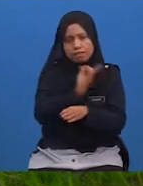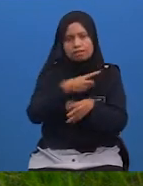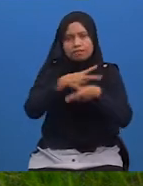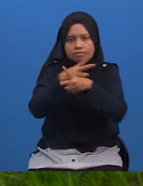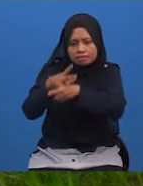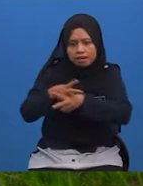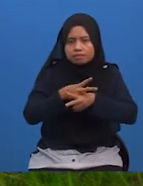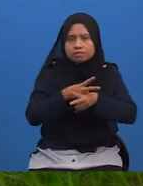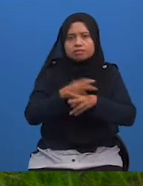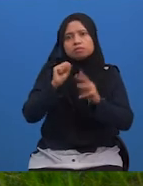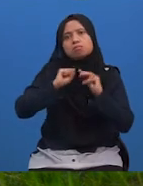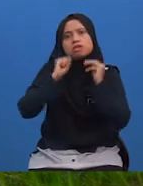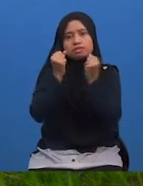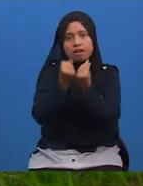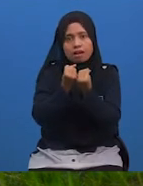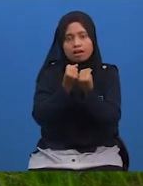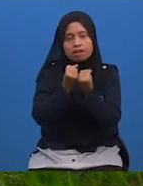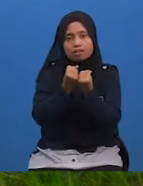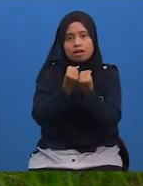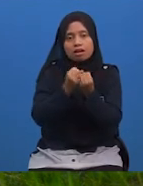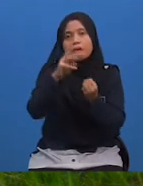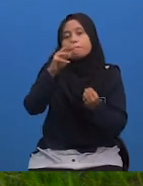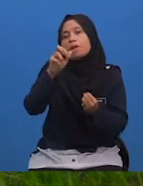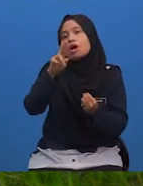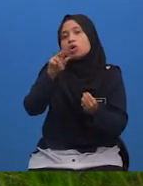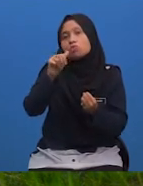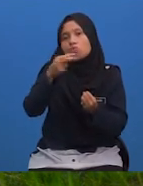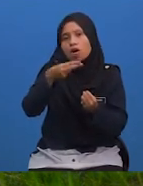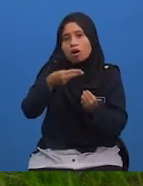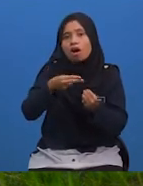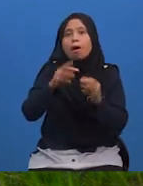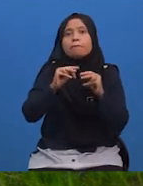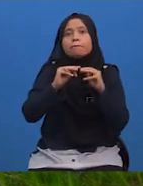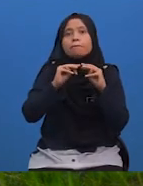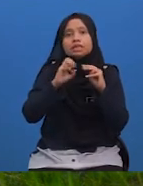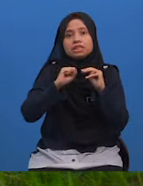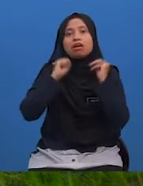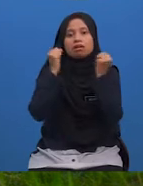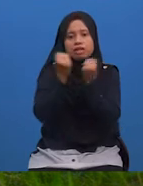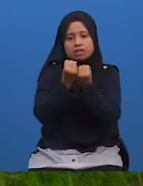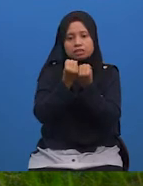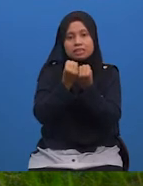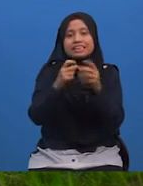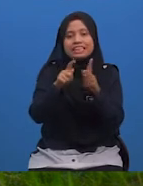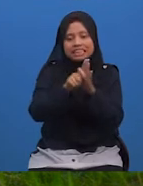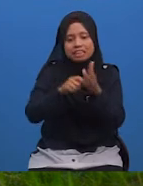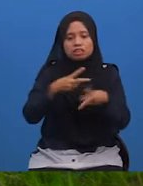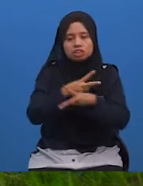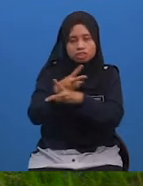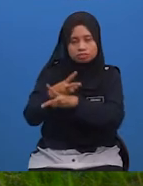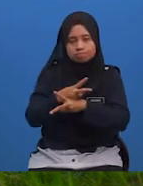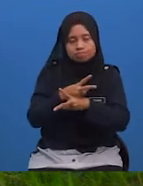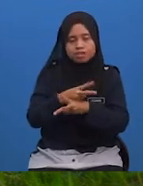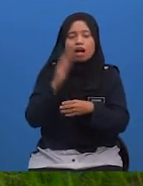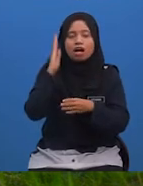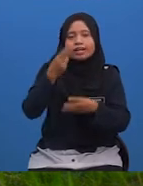masyarakat setempat. Iaitu, maruah masyarakat sentiasa terpelihara. Masyarakat akan